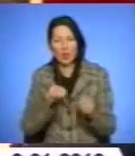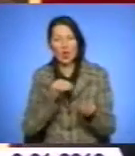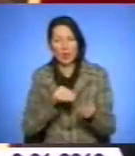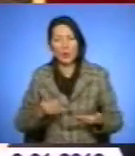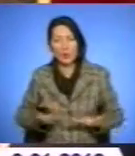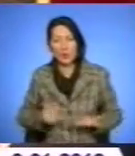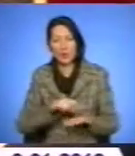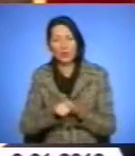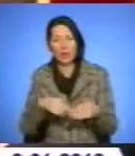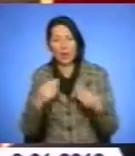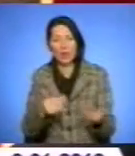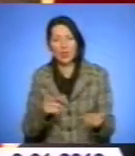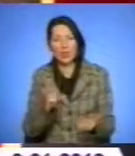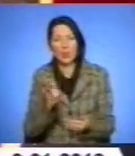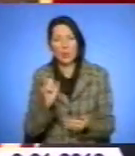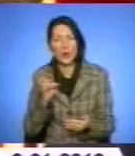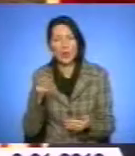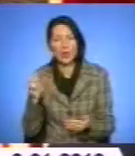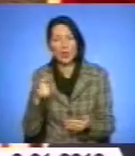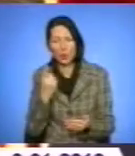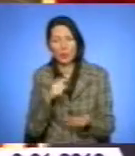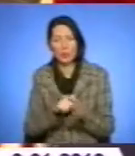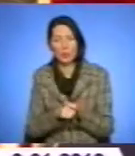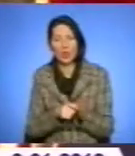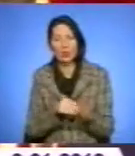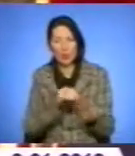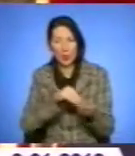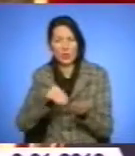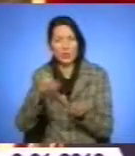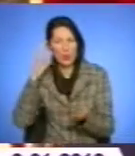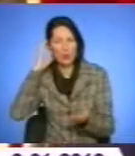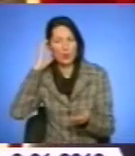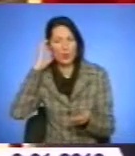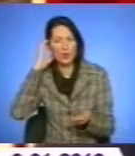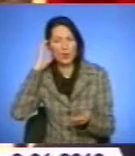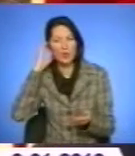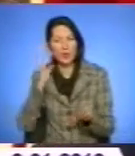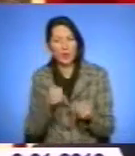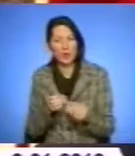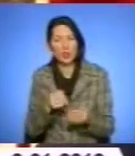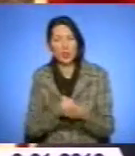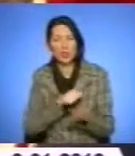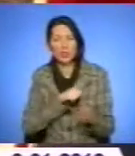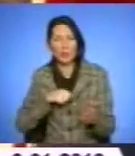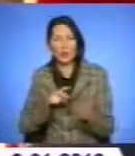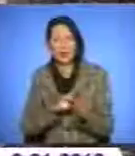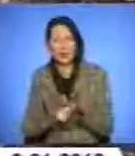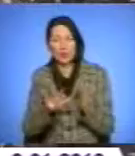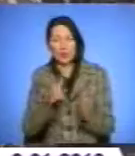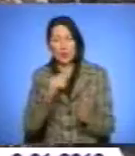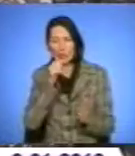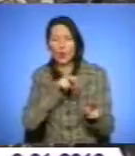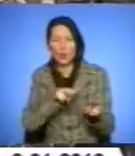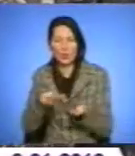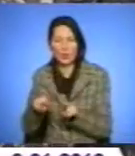так званим, дали одну квартиру, поставили підслуховуючі апарати і до самого 84-го року його переслідували. Герої